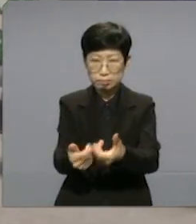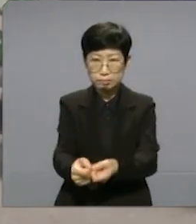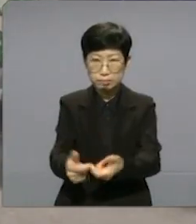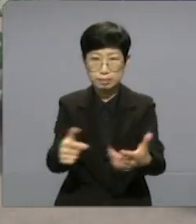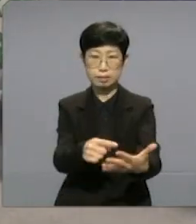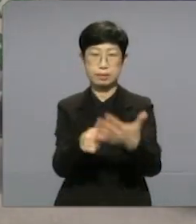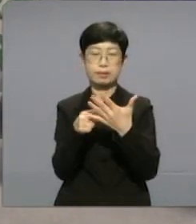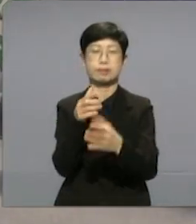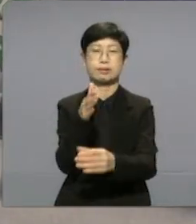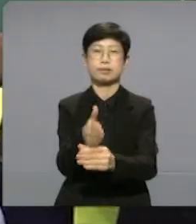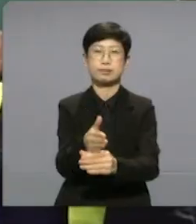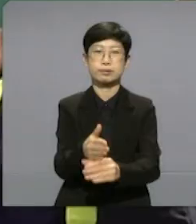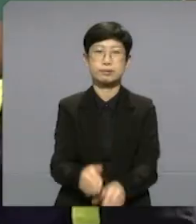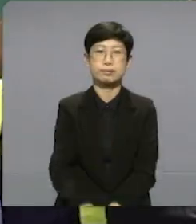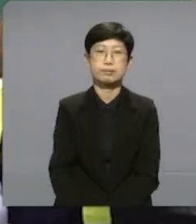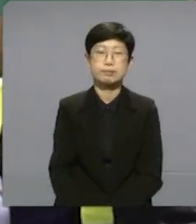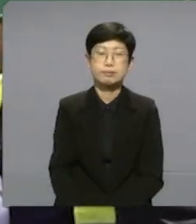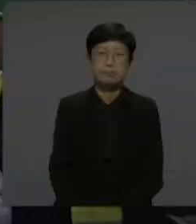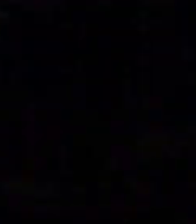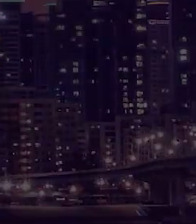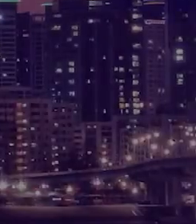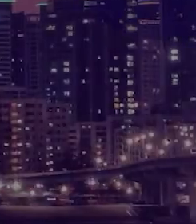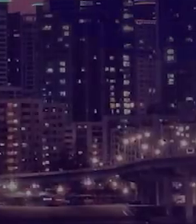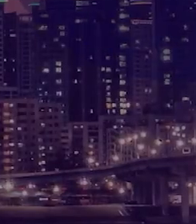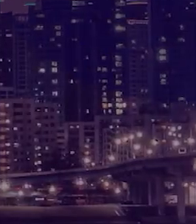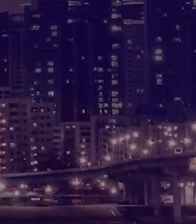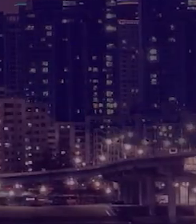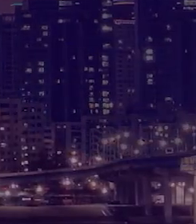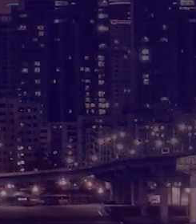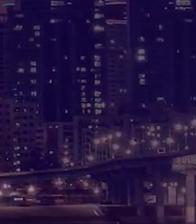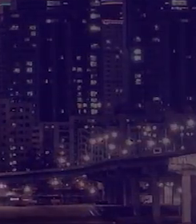있습니다 월드뉴스 원햄입니다